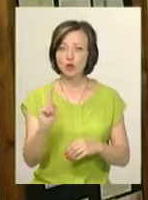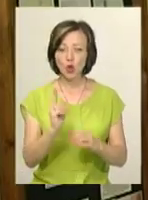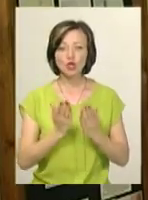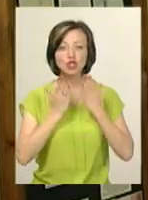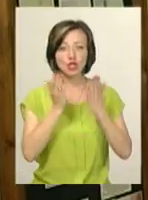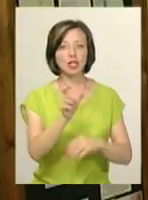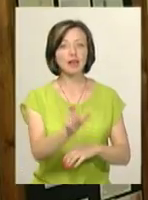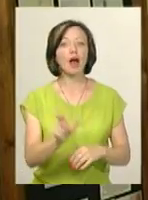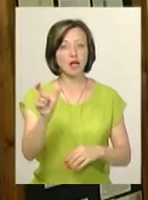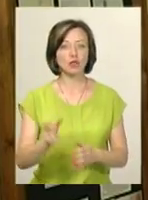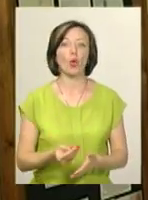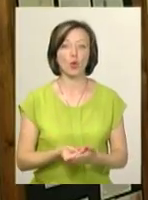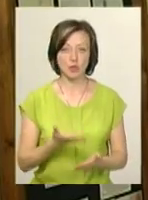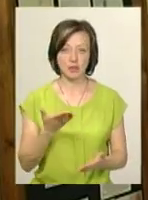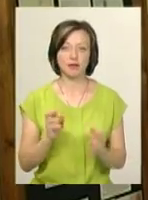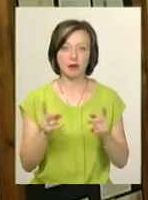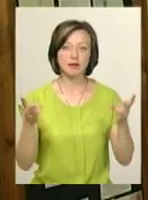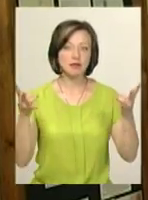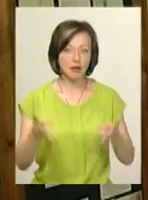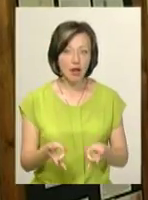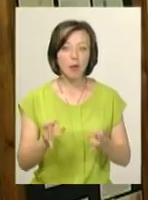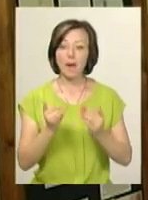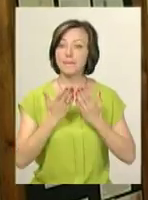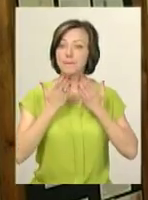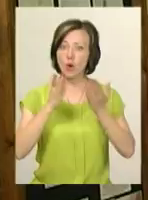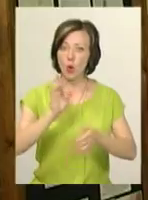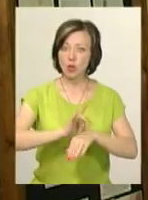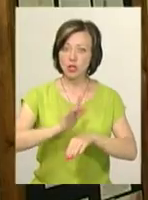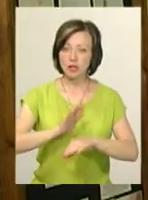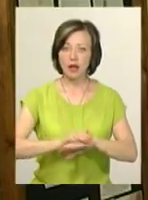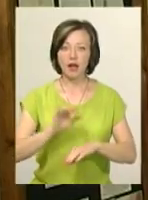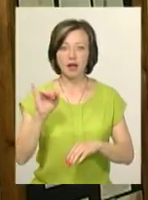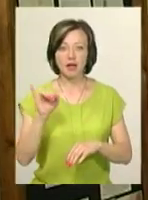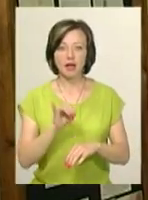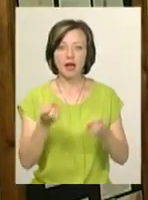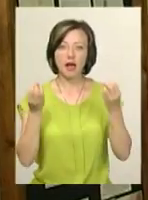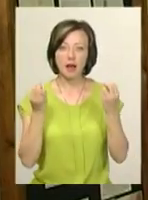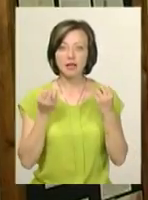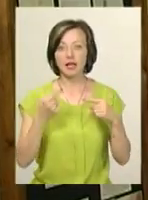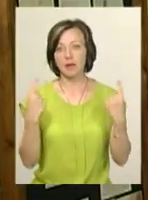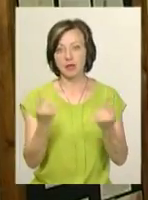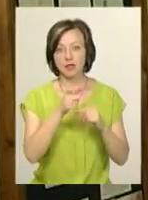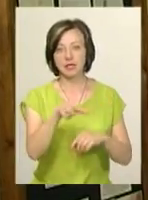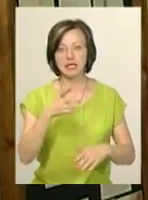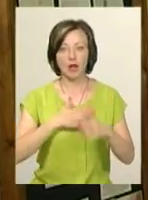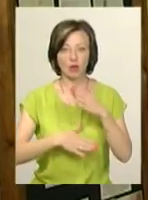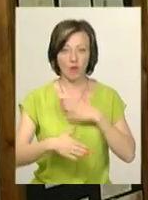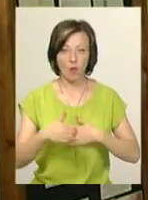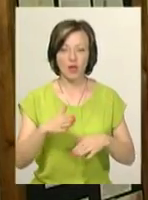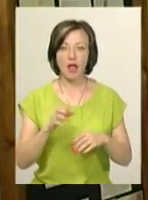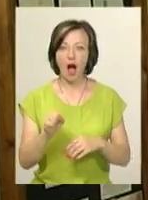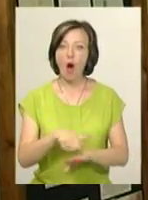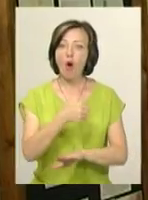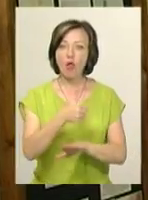читач оцінить її так, як треба, і прочитає і елітний, і пересічний читач з задоволенням.